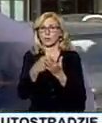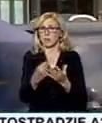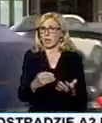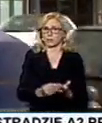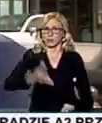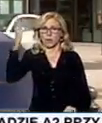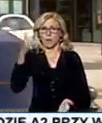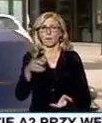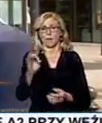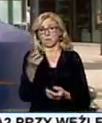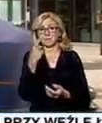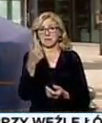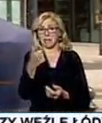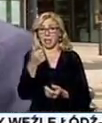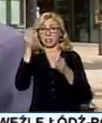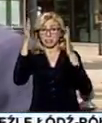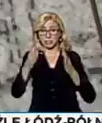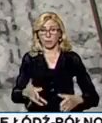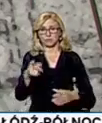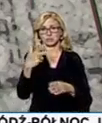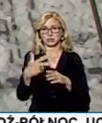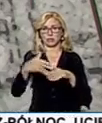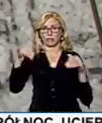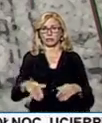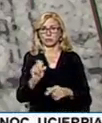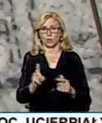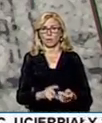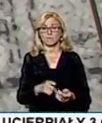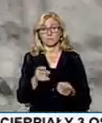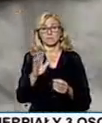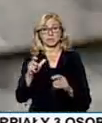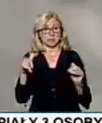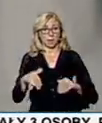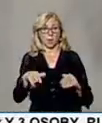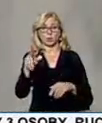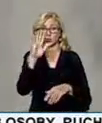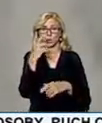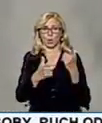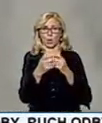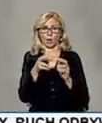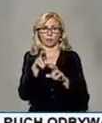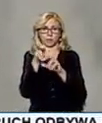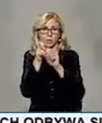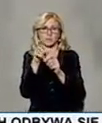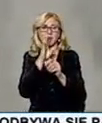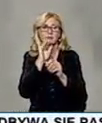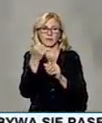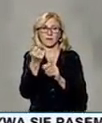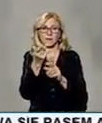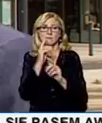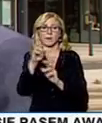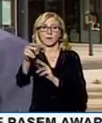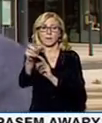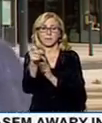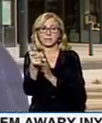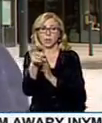to jest koszt rzędu 30 tysięcy złotych. Możliwe, że szyby zostały ostrzelane z broni śrutowej. Policja